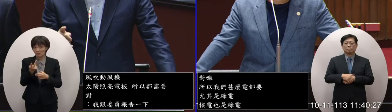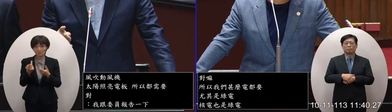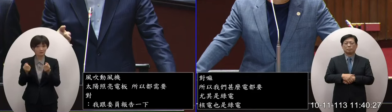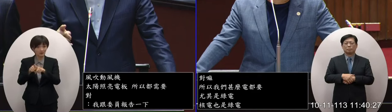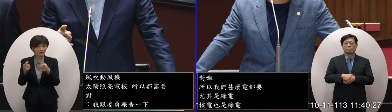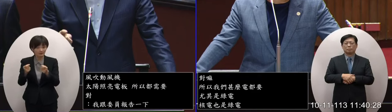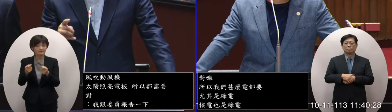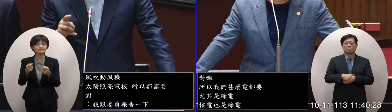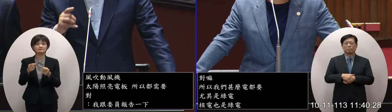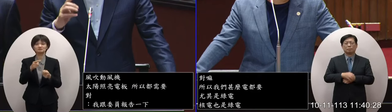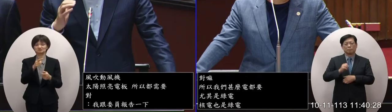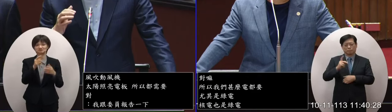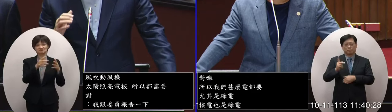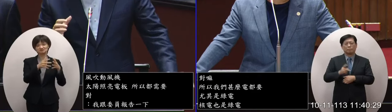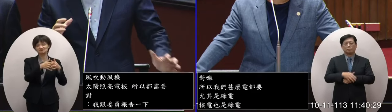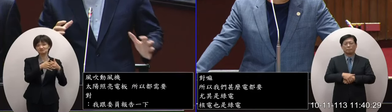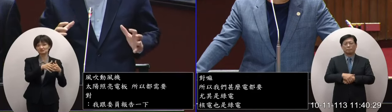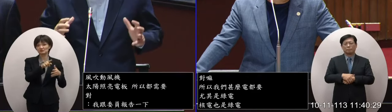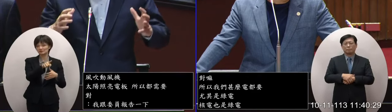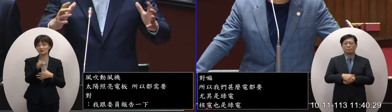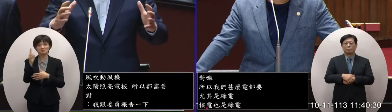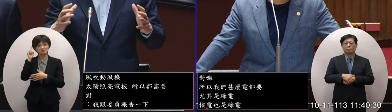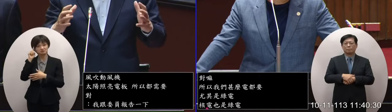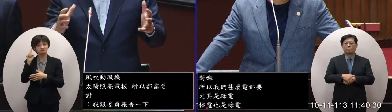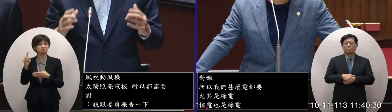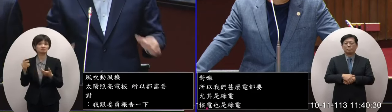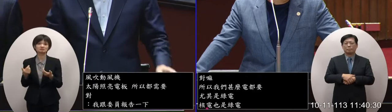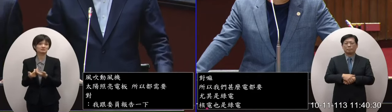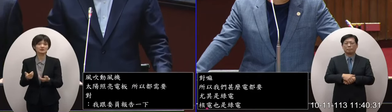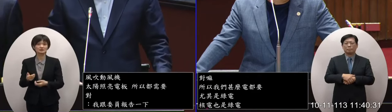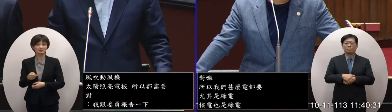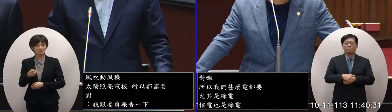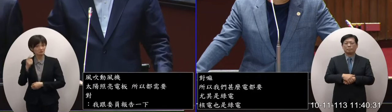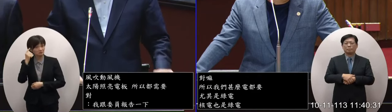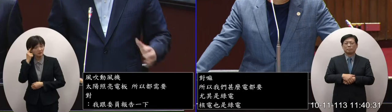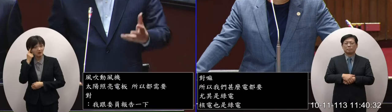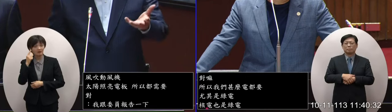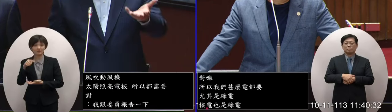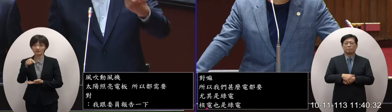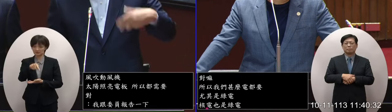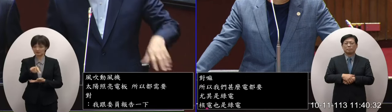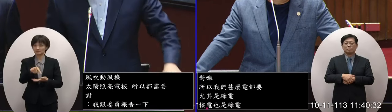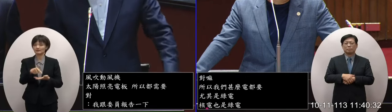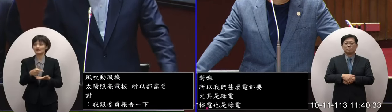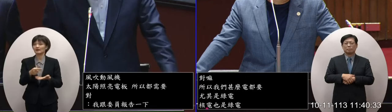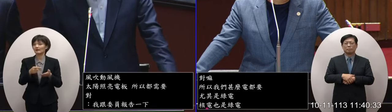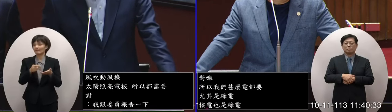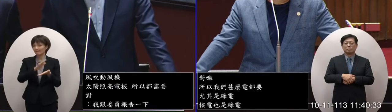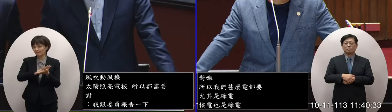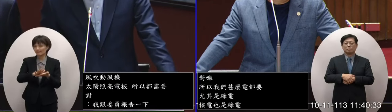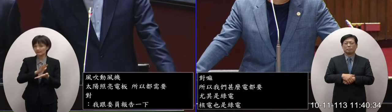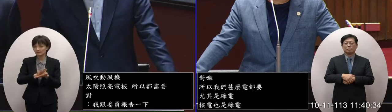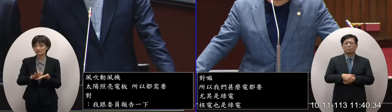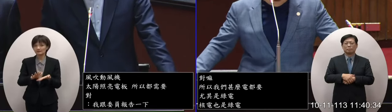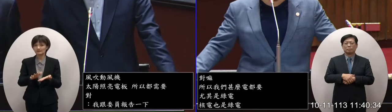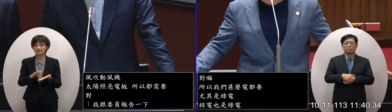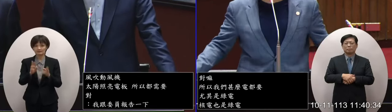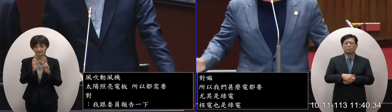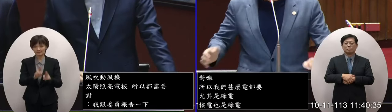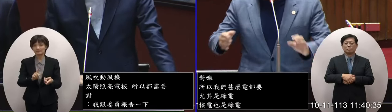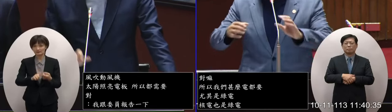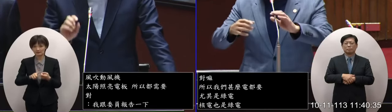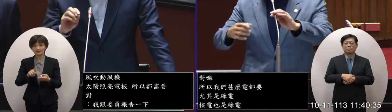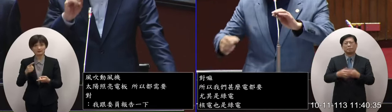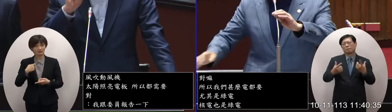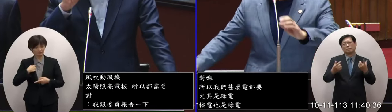能源。 Okay. 所以我们现在因为出口很多的这个公司啊，它是给 Microsoft 的这个市场，